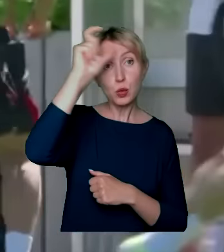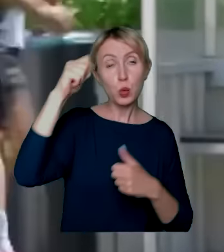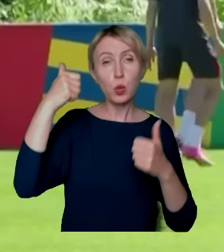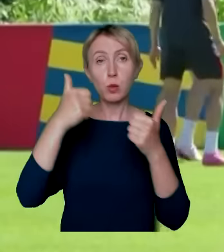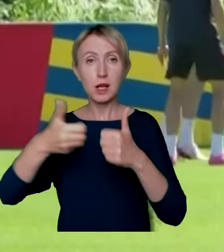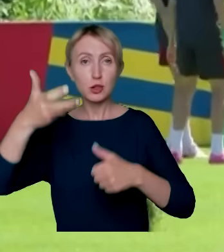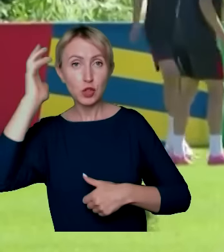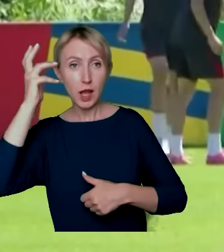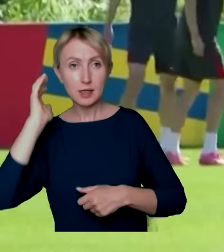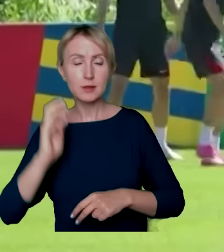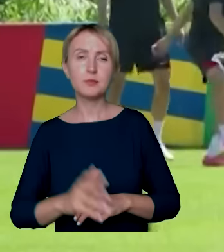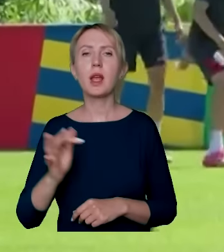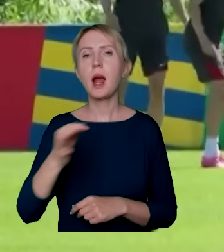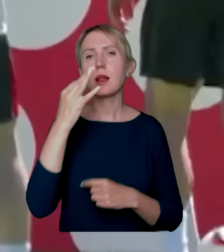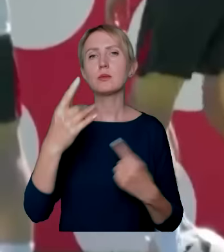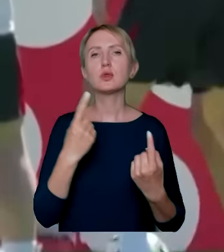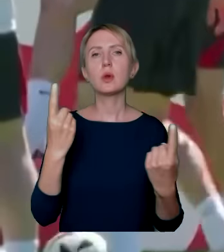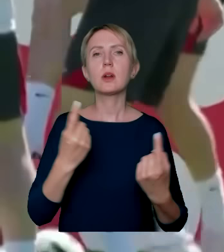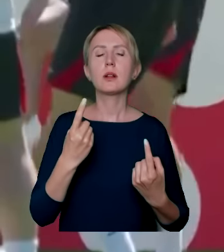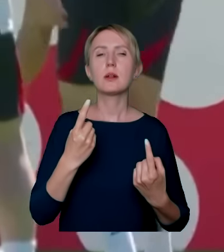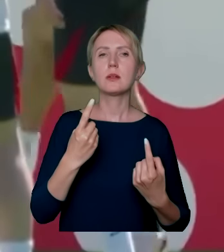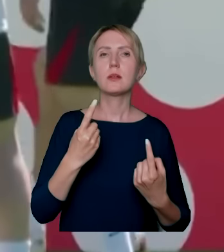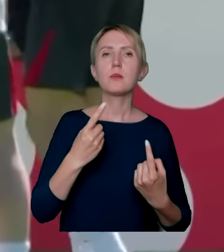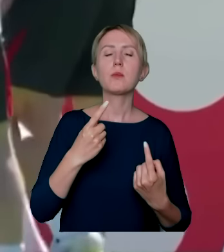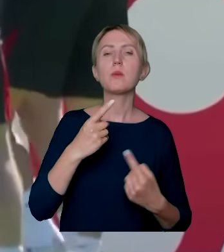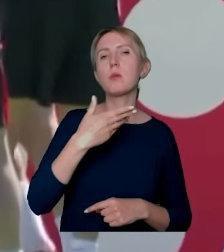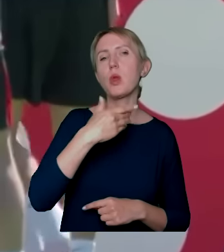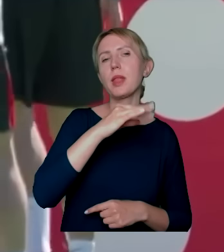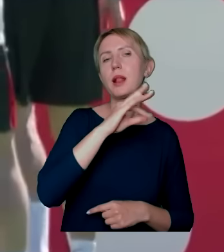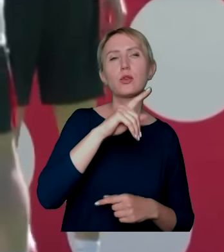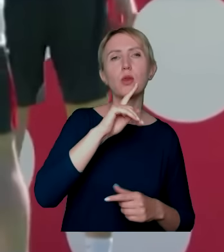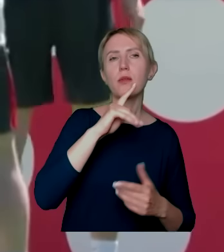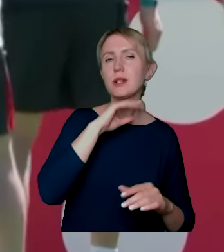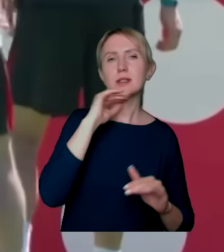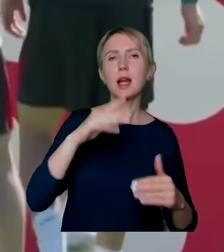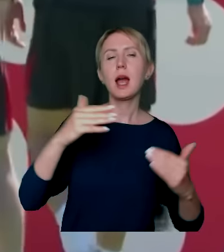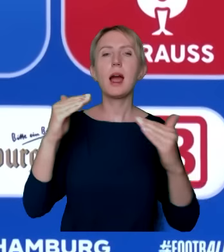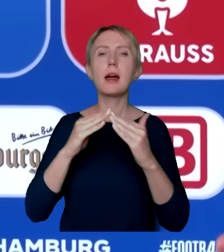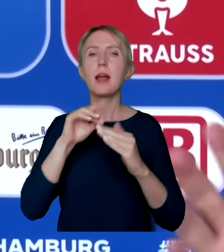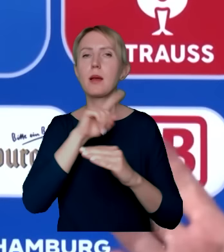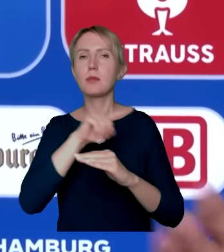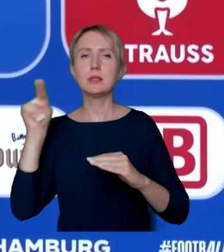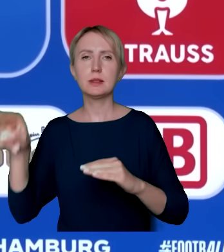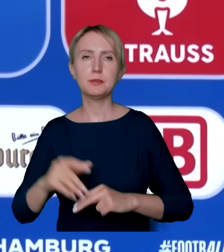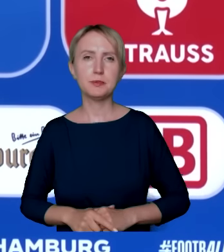lepszej sytuacji są gracze Vincenzo Montelli, którym do szczęścia wystarczy remis z naszymi południowymi sąsiadami.